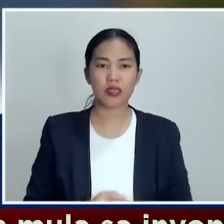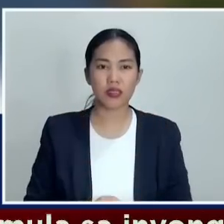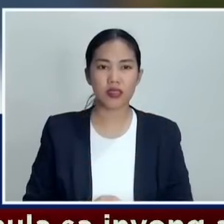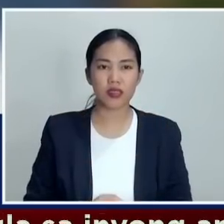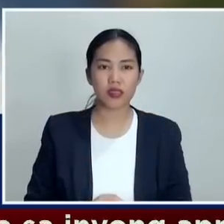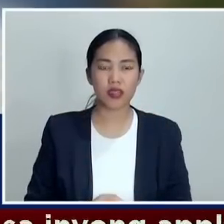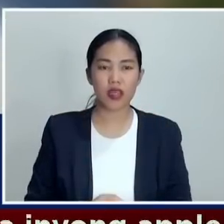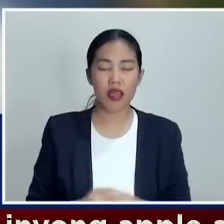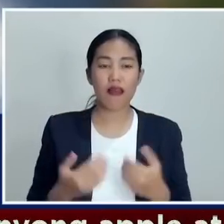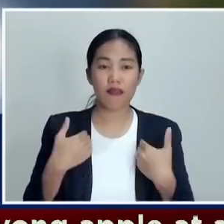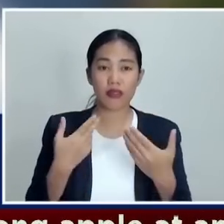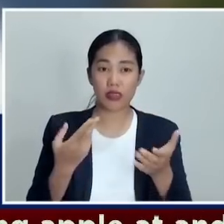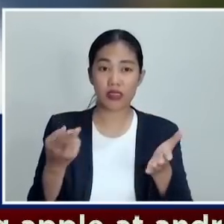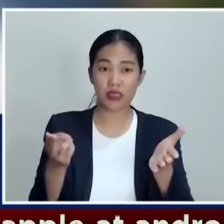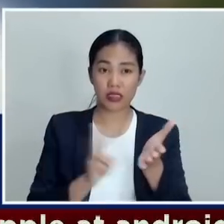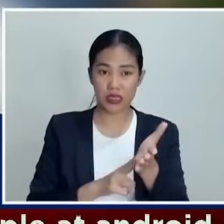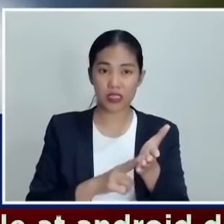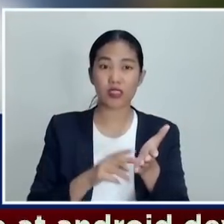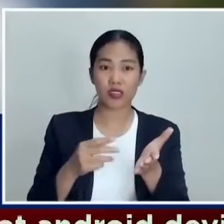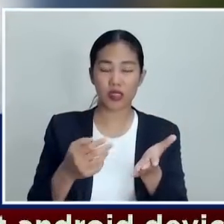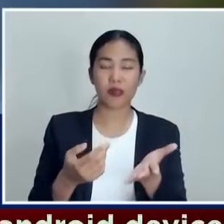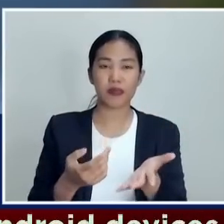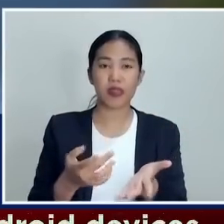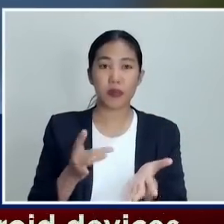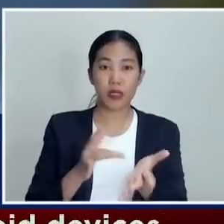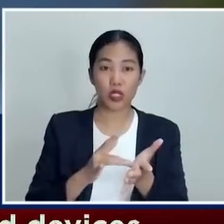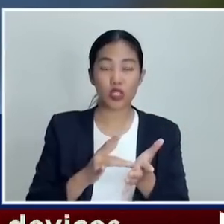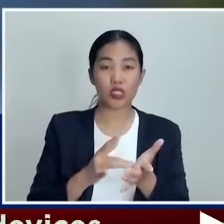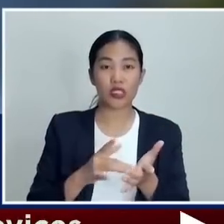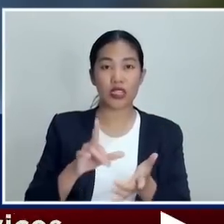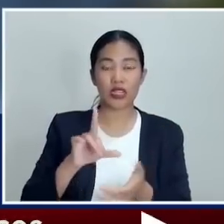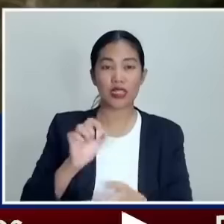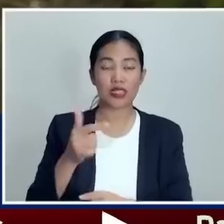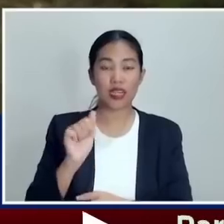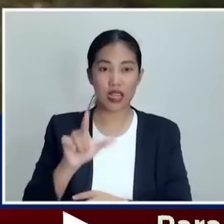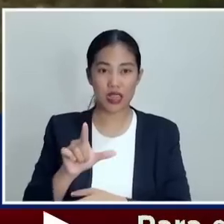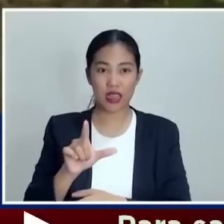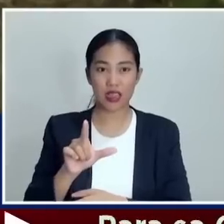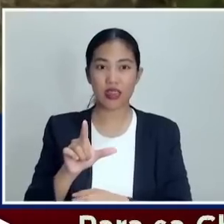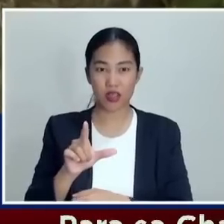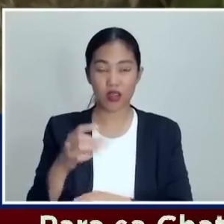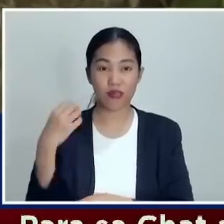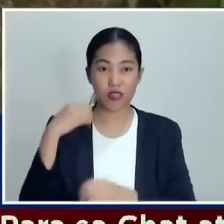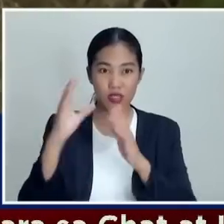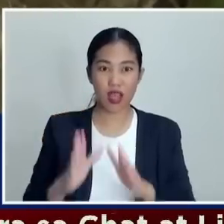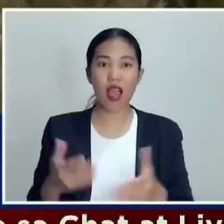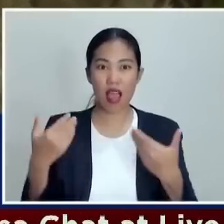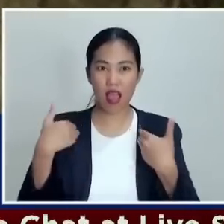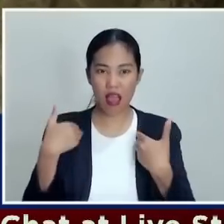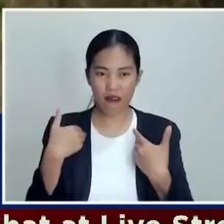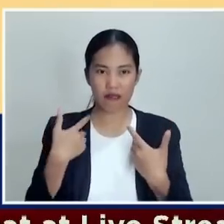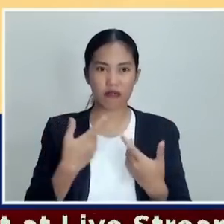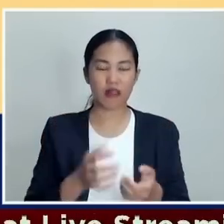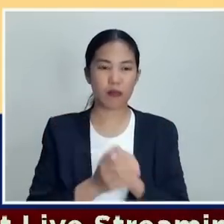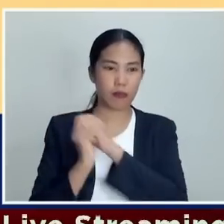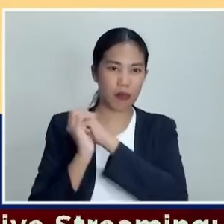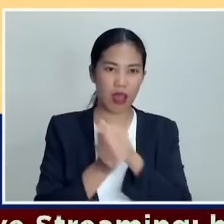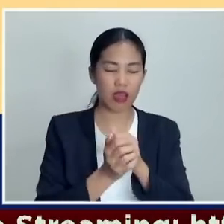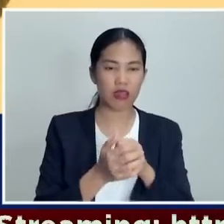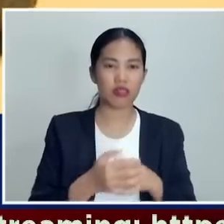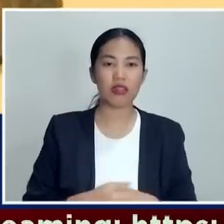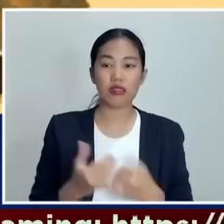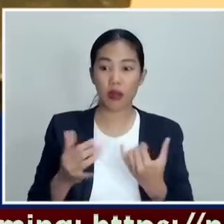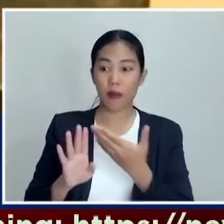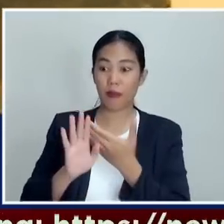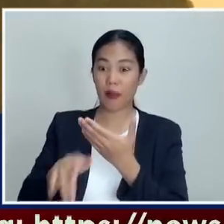ng ating medical legal officer na blunt force trauma to the head. Dahil rito, binalikan nila ang crime scene. Nakuha sa